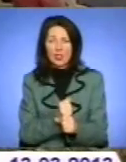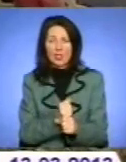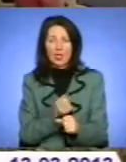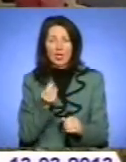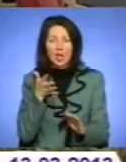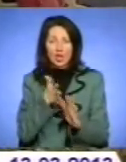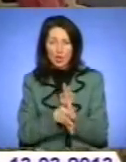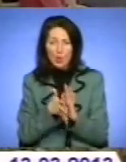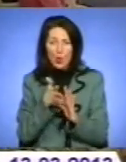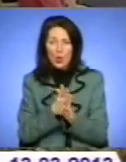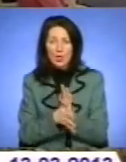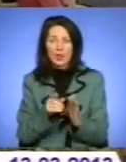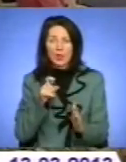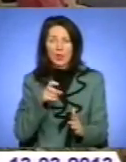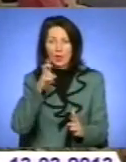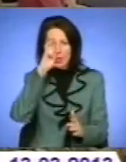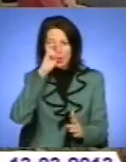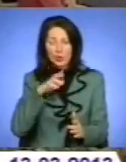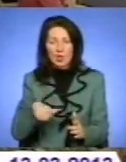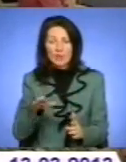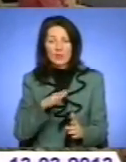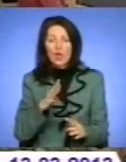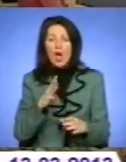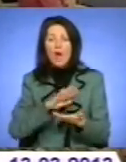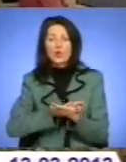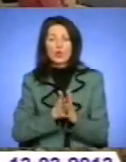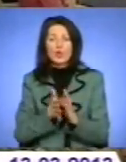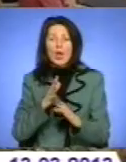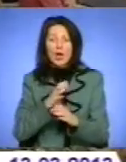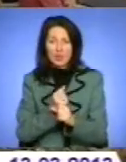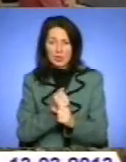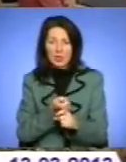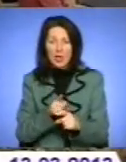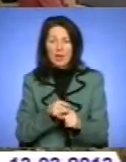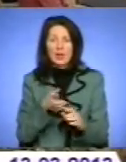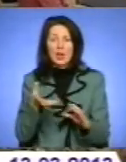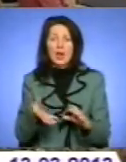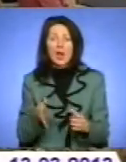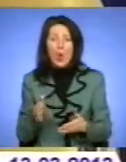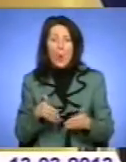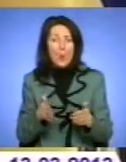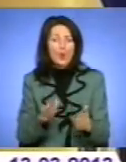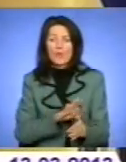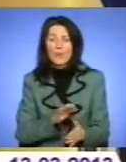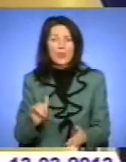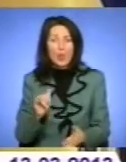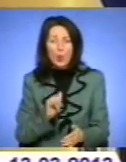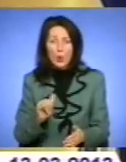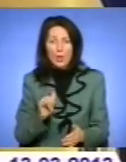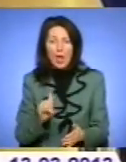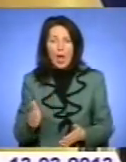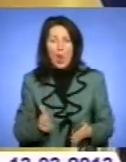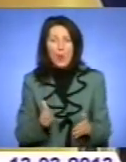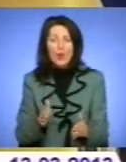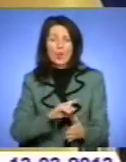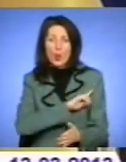расходов государственных в условиях кризиса – это путь в никуда, это путь к усилению